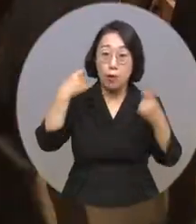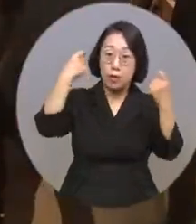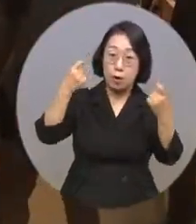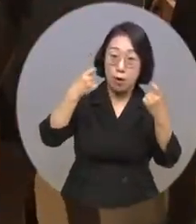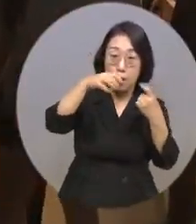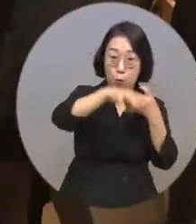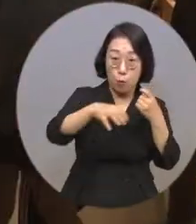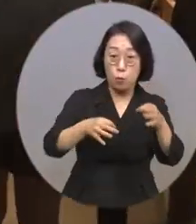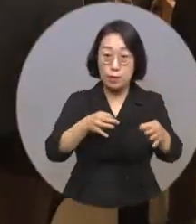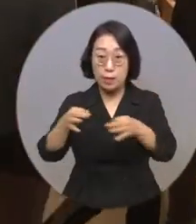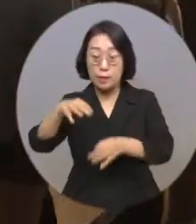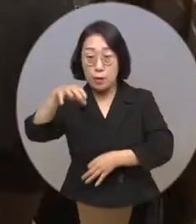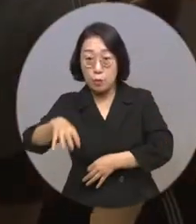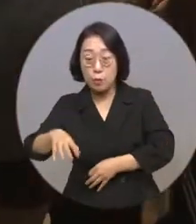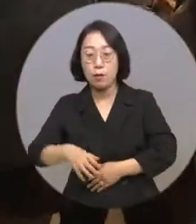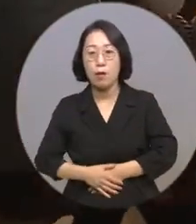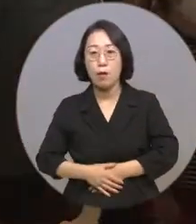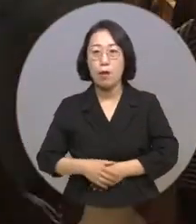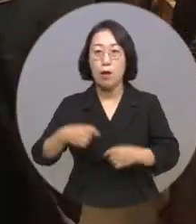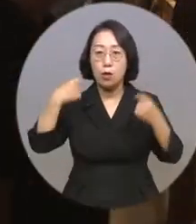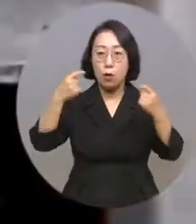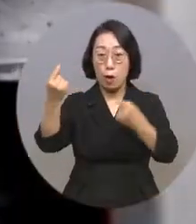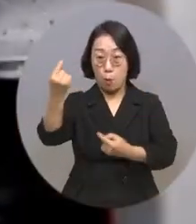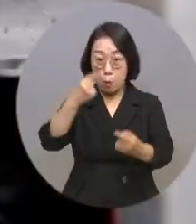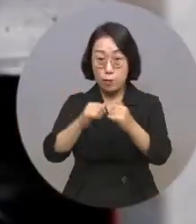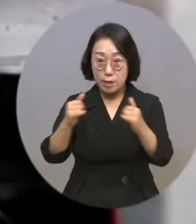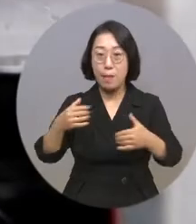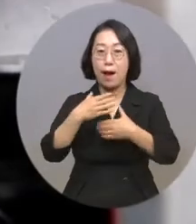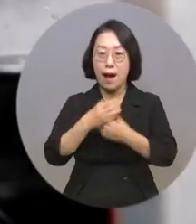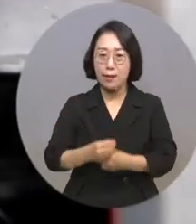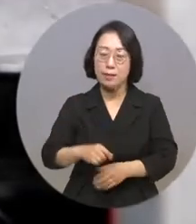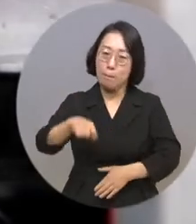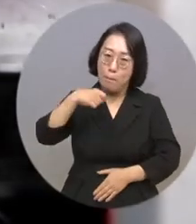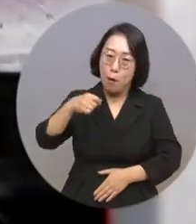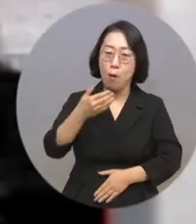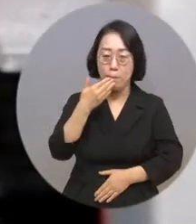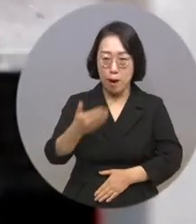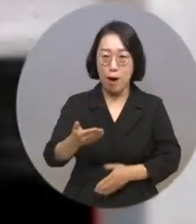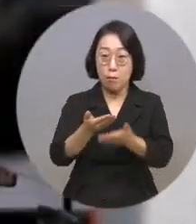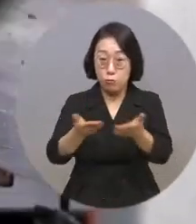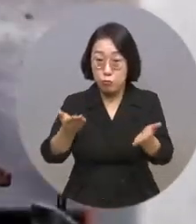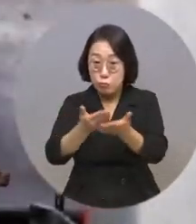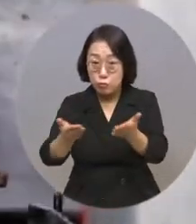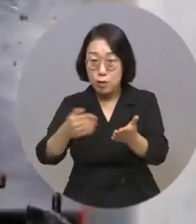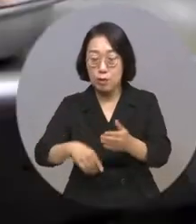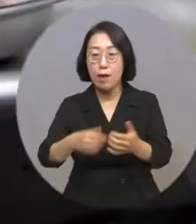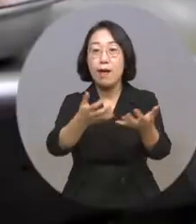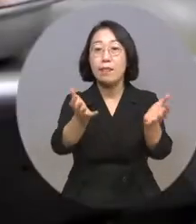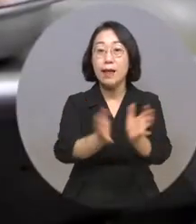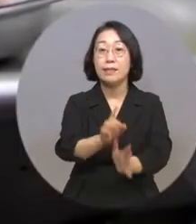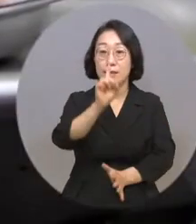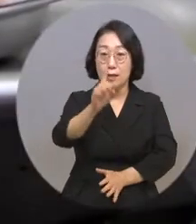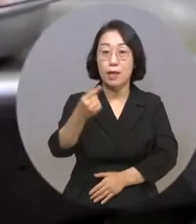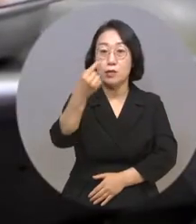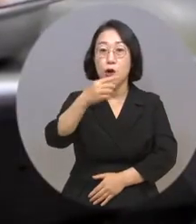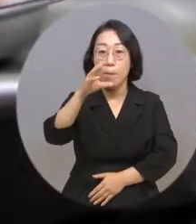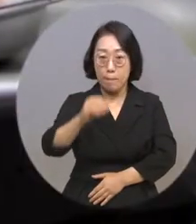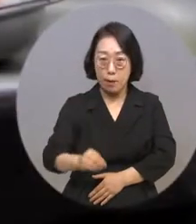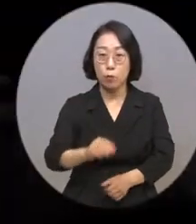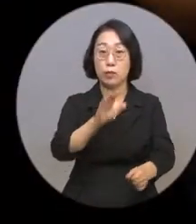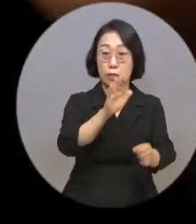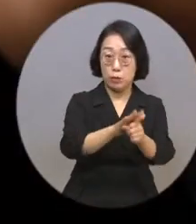등 음식점이 관광객에게 안심 밥상을 제공하도록 한계 단체에 1,000만 원을